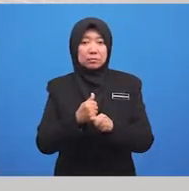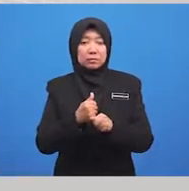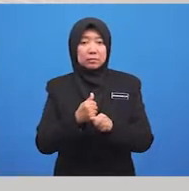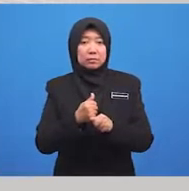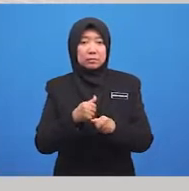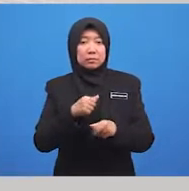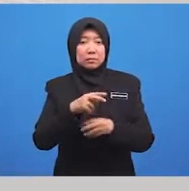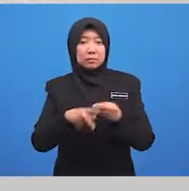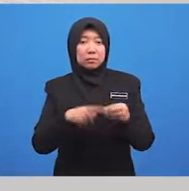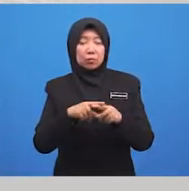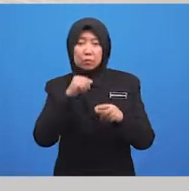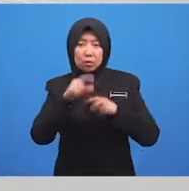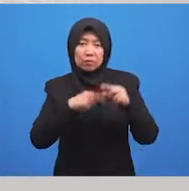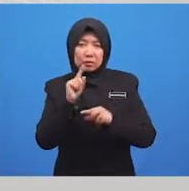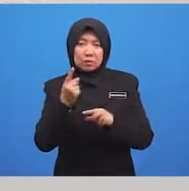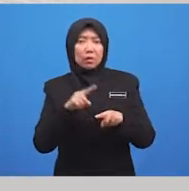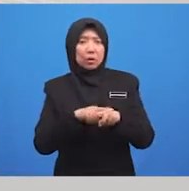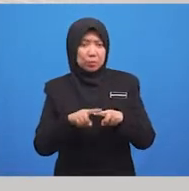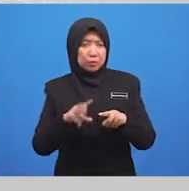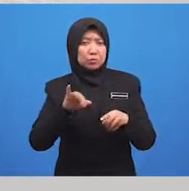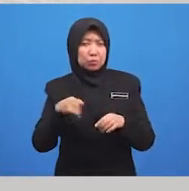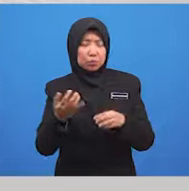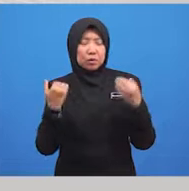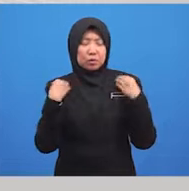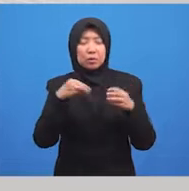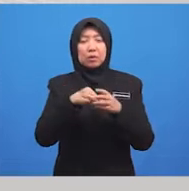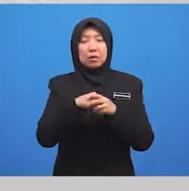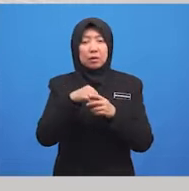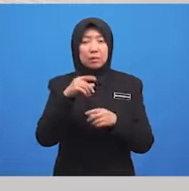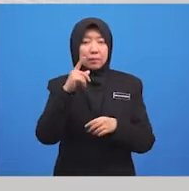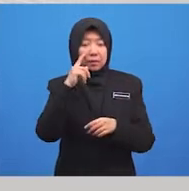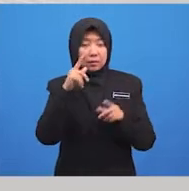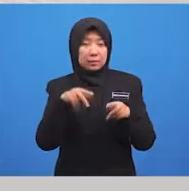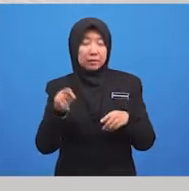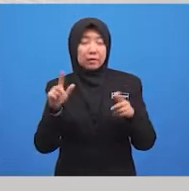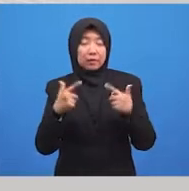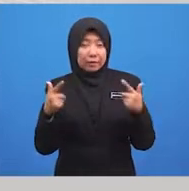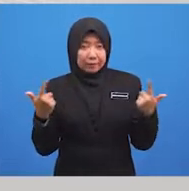tetapi turut diselitkan oleh guru-guru melalui subjek-subjek yang lain.